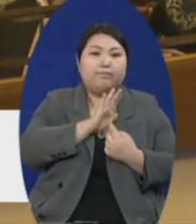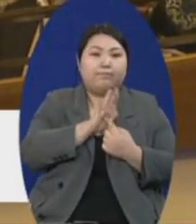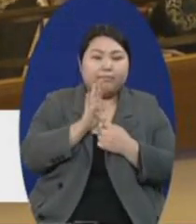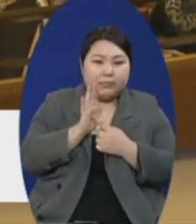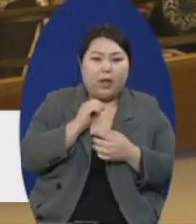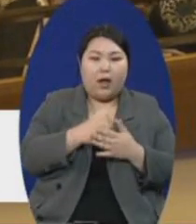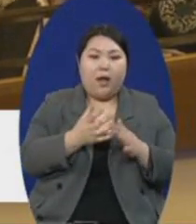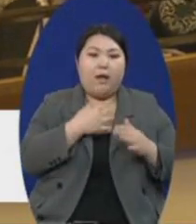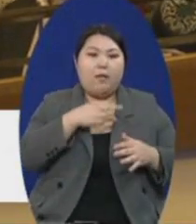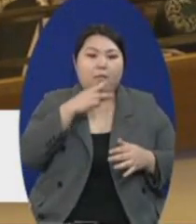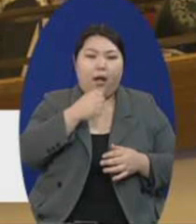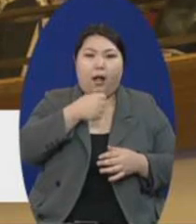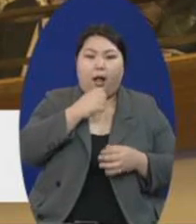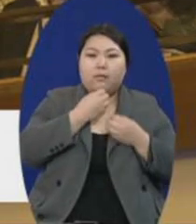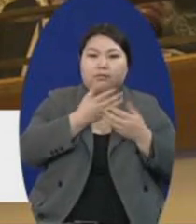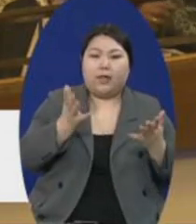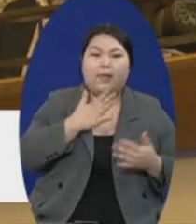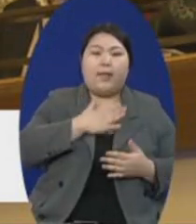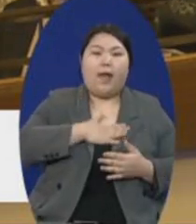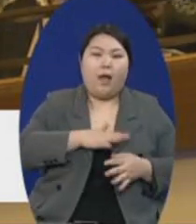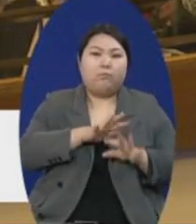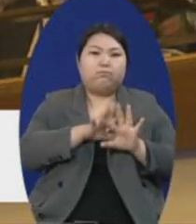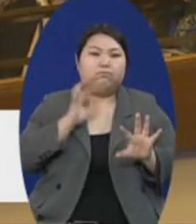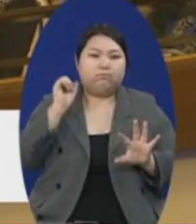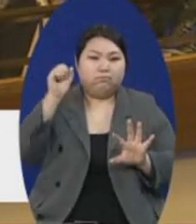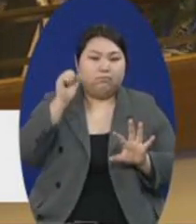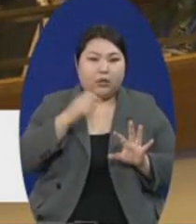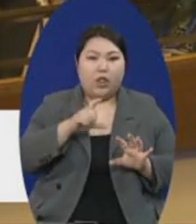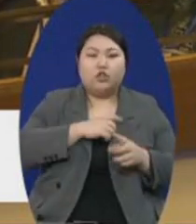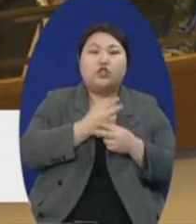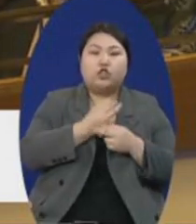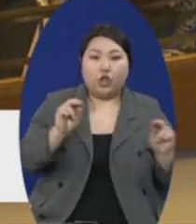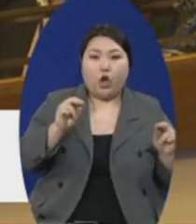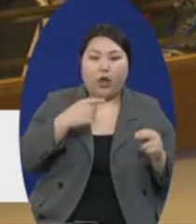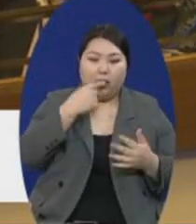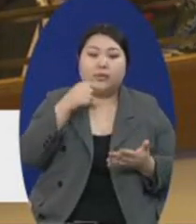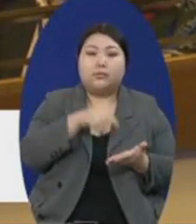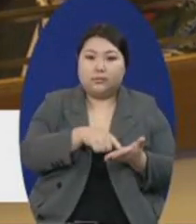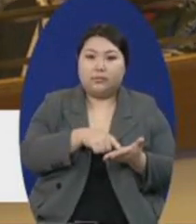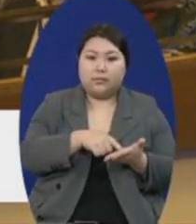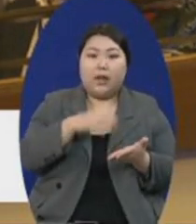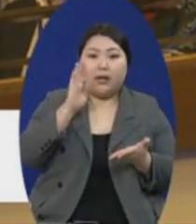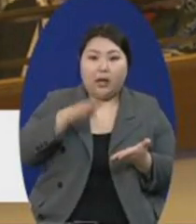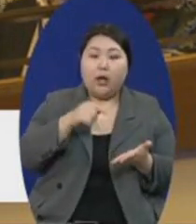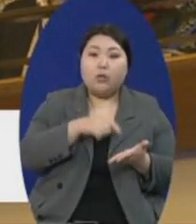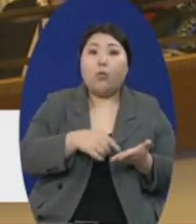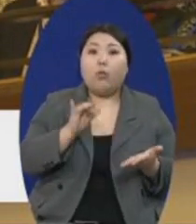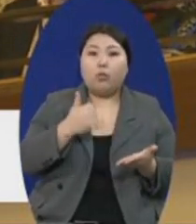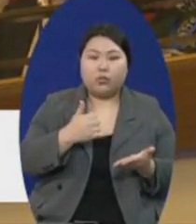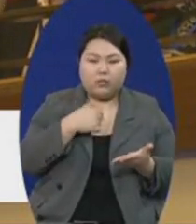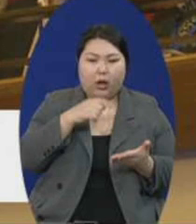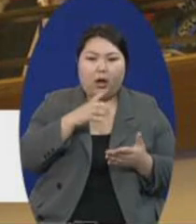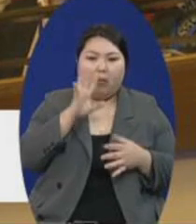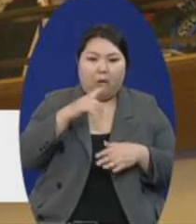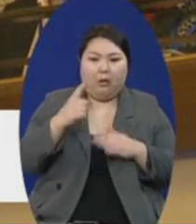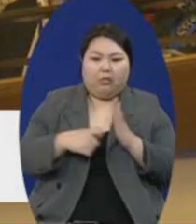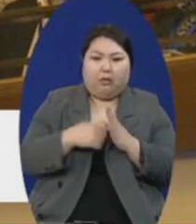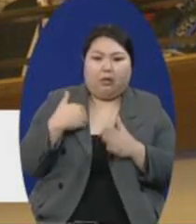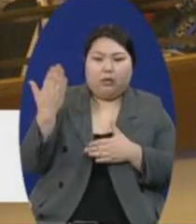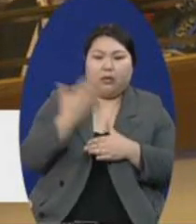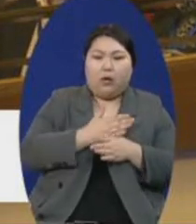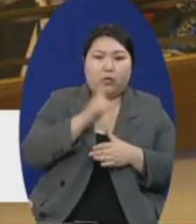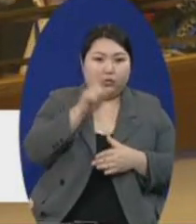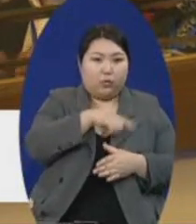нийтлэх тайван жагсаал суулаа хийх эрх чөлөөтэй зүйл заасан. Энэ бол юугаар ч хязгаарлагдахгүй. Эннээс